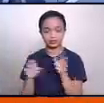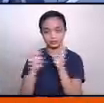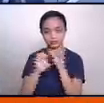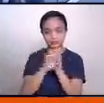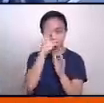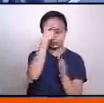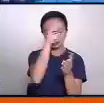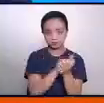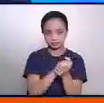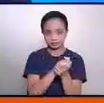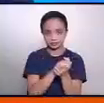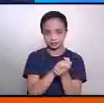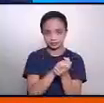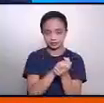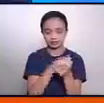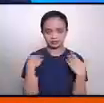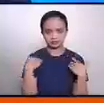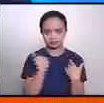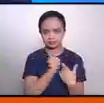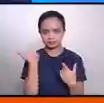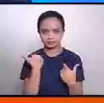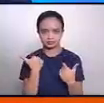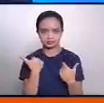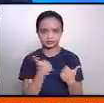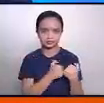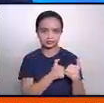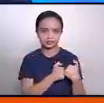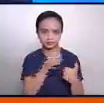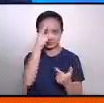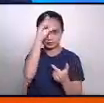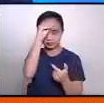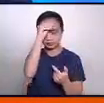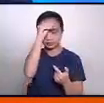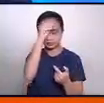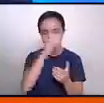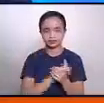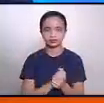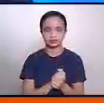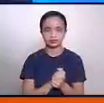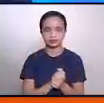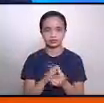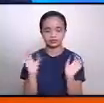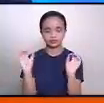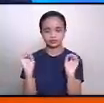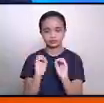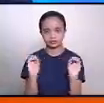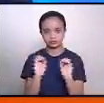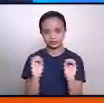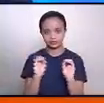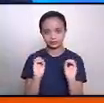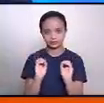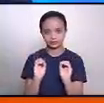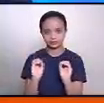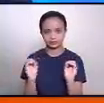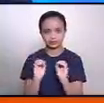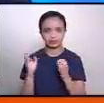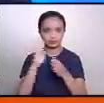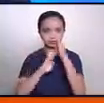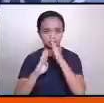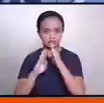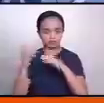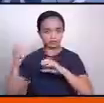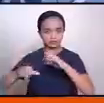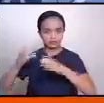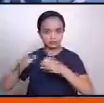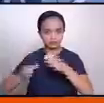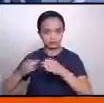Mister, nakipag-relasyon sa kapwa niya lalaki, walang kaso doon. Opa. Pero kung